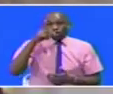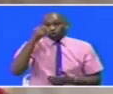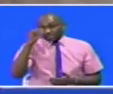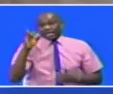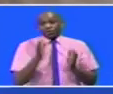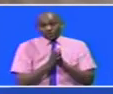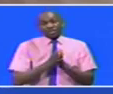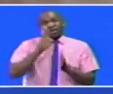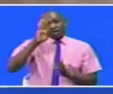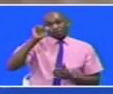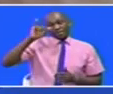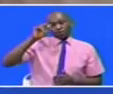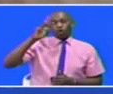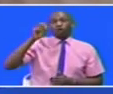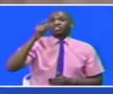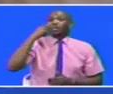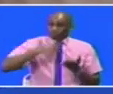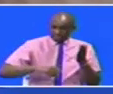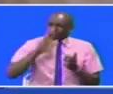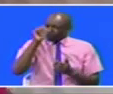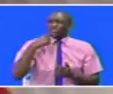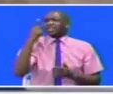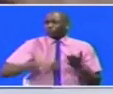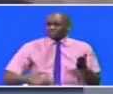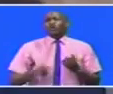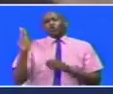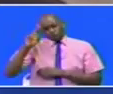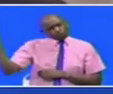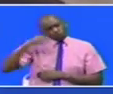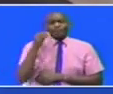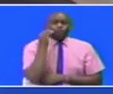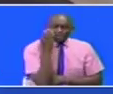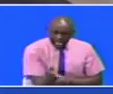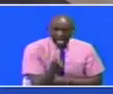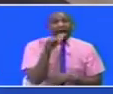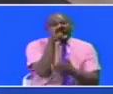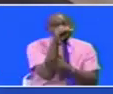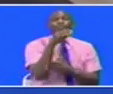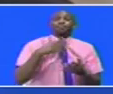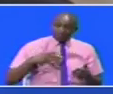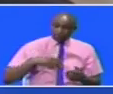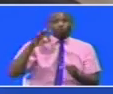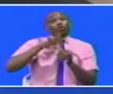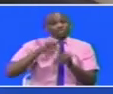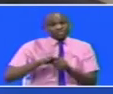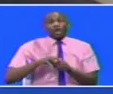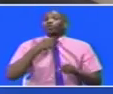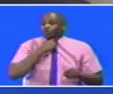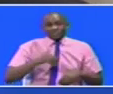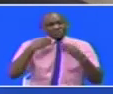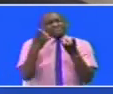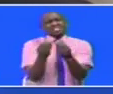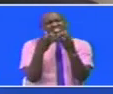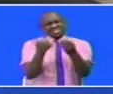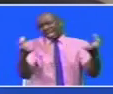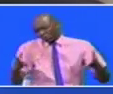Biwoto amesema, na Biwoto amesema vizuri, Uhuru akuje nyumbani na aombe kura. Mnataka kupeana vitu